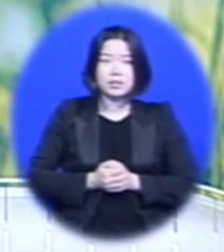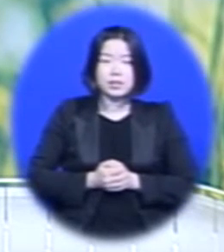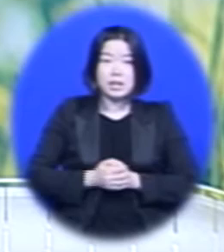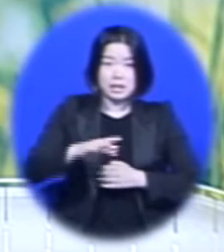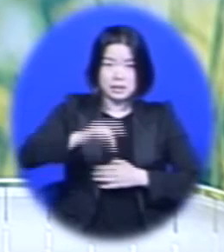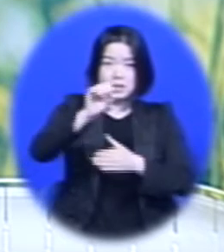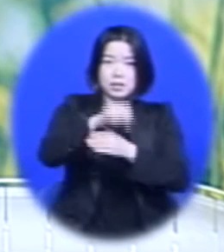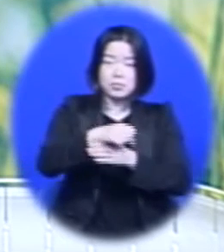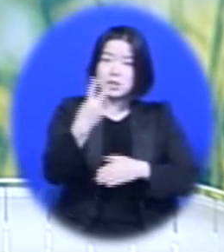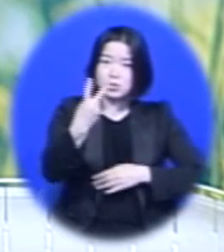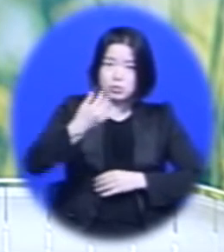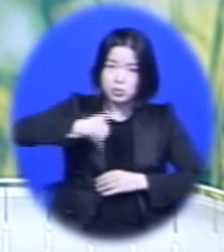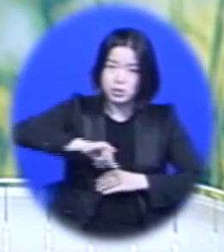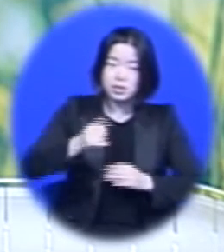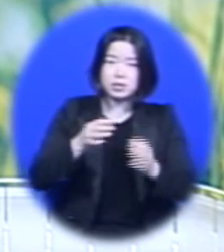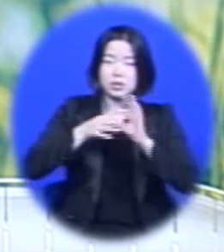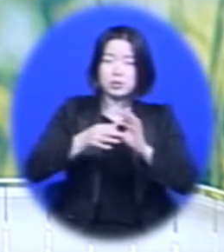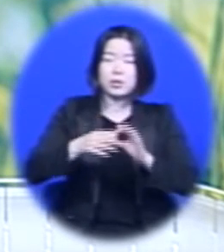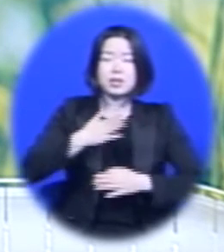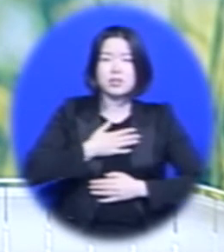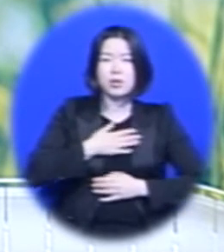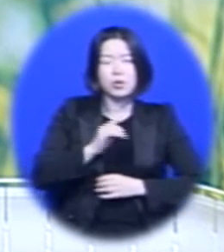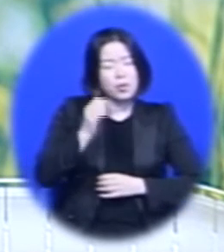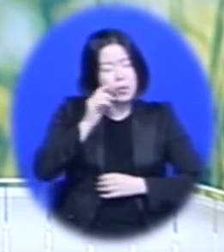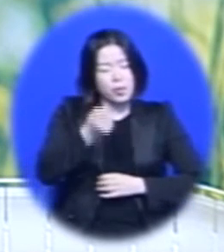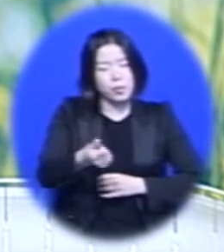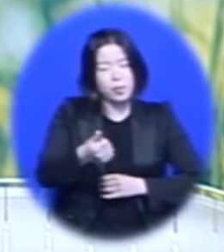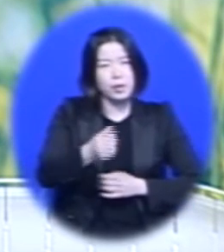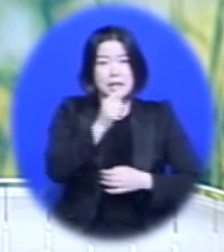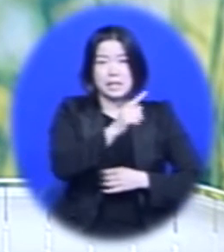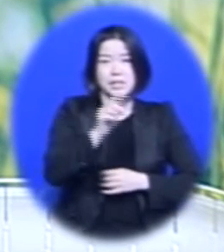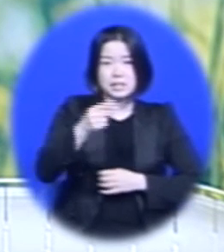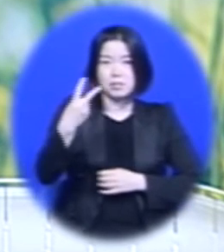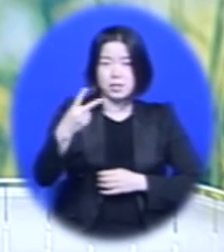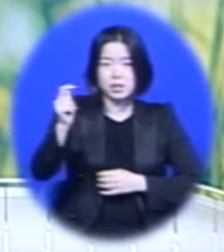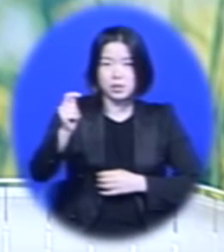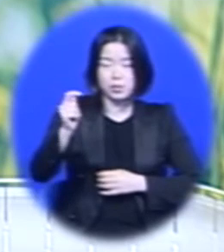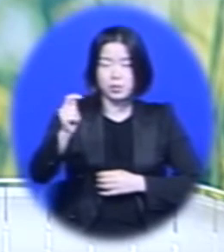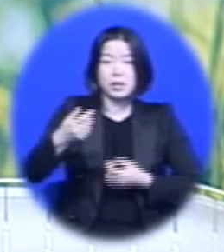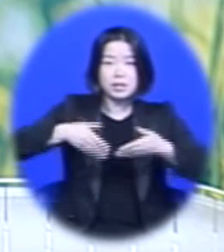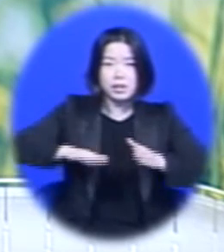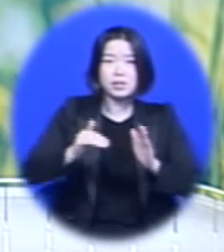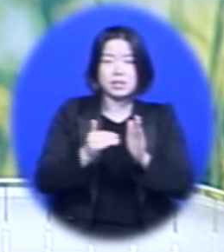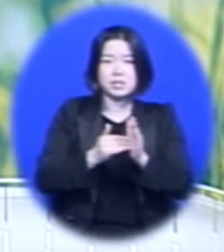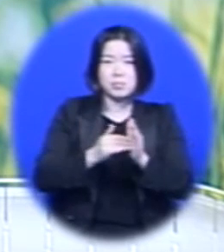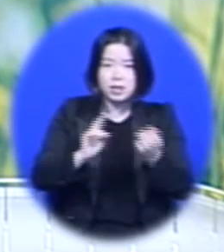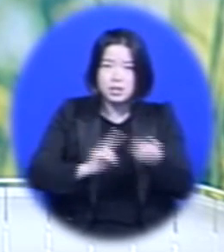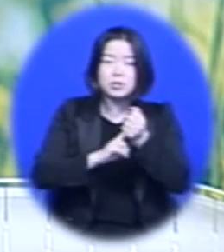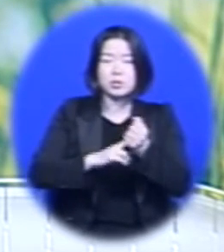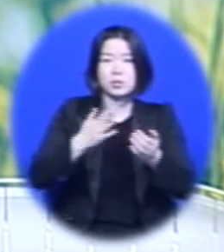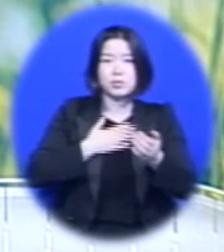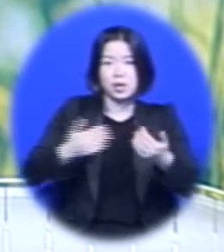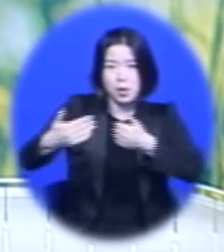첫 열매인 두 자녀를 통해 저는 겨우 1.2kg의 몸으로 태어났지만 기적처럼 무사히 저의 품에 안긴 딸을